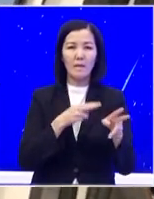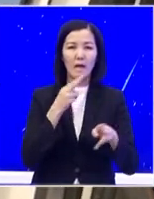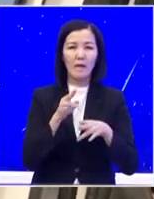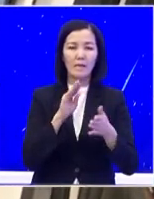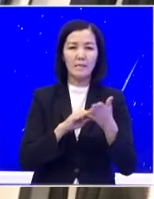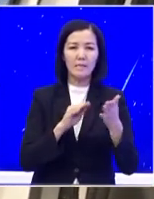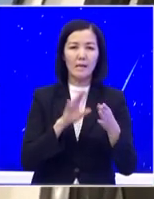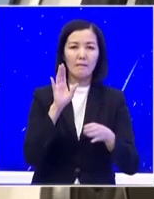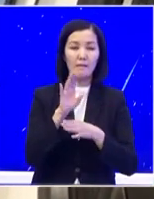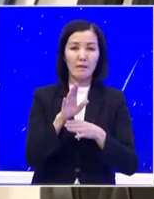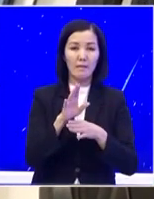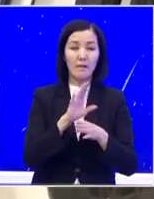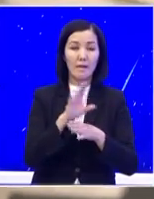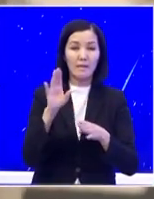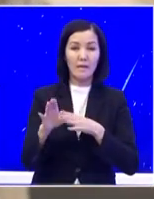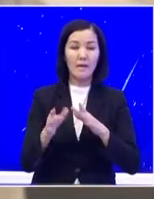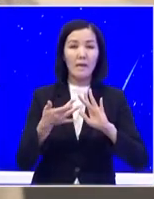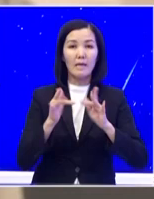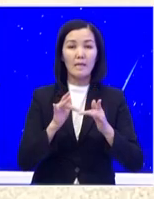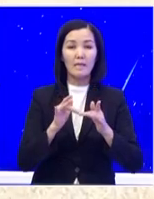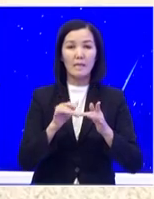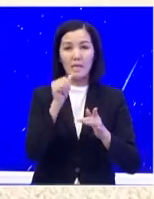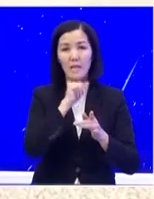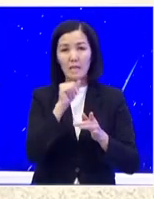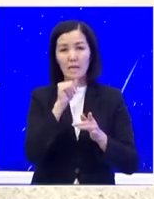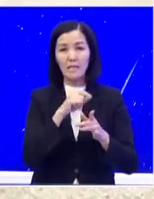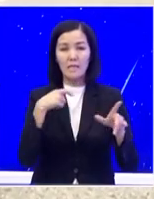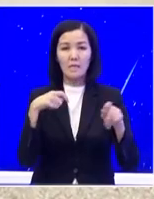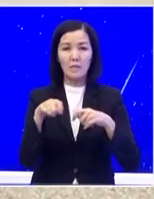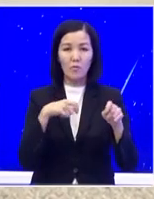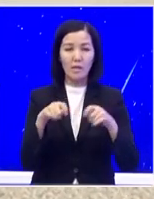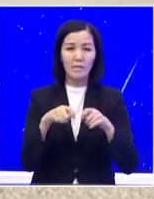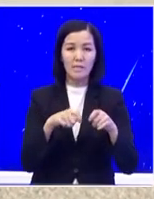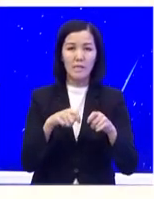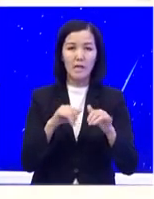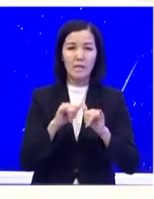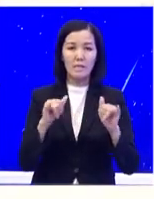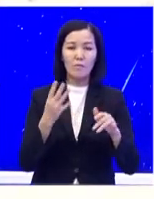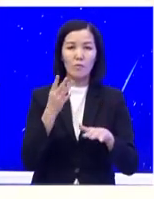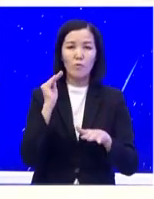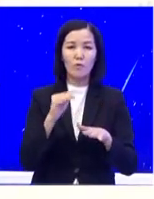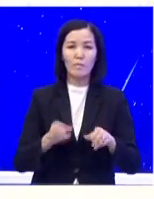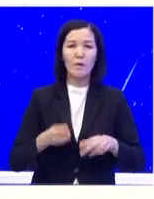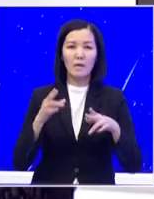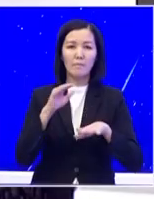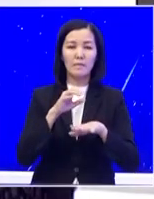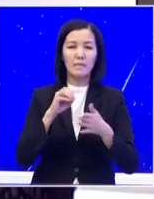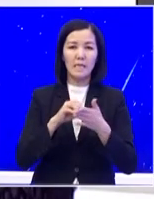екен. Төтенше жағдай кезінде интернет алаяқтардың да саудасы қызған. Соңғы айларда мұндай 4000-нан аса қылмыс